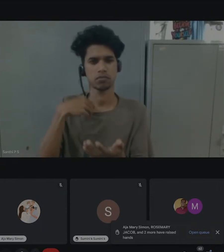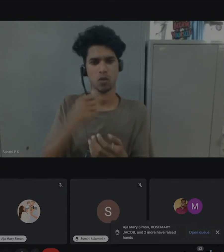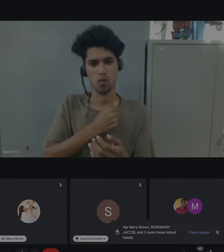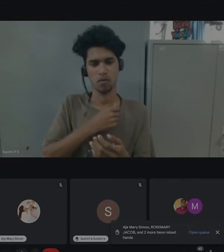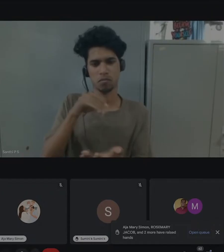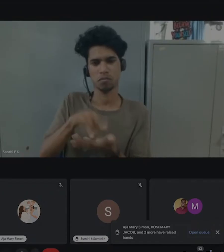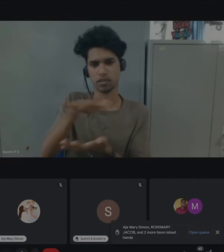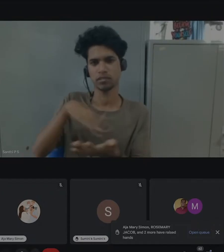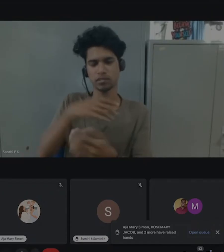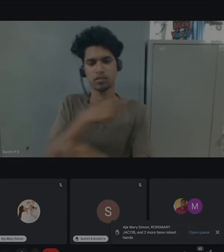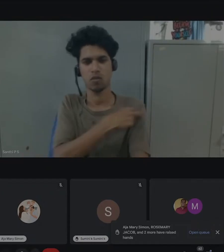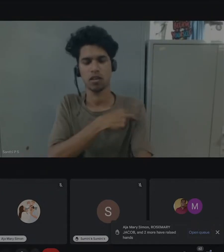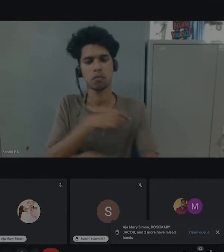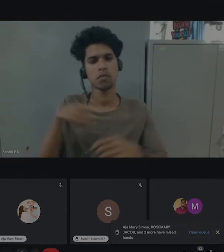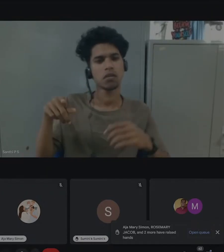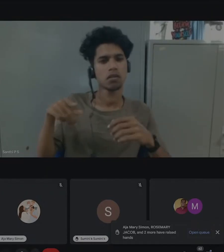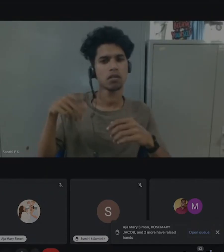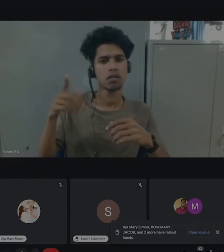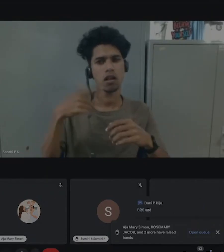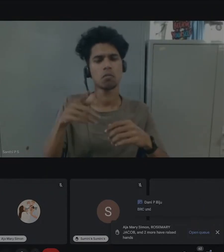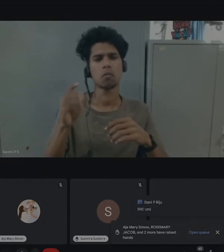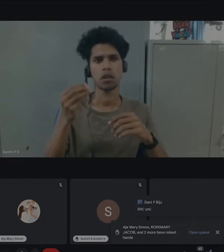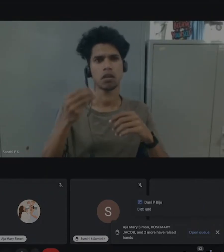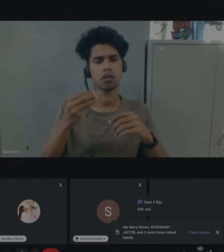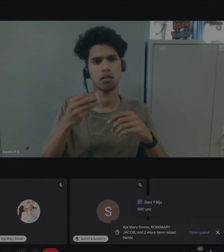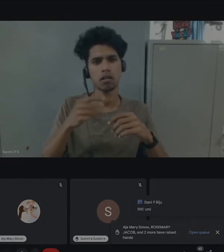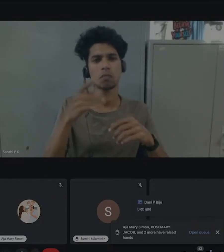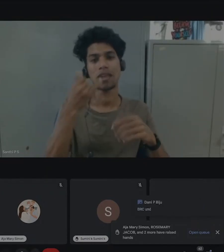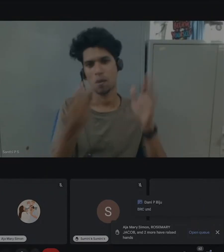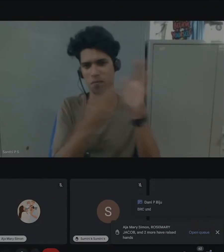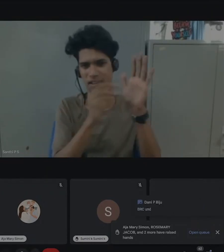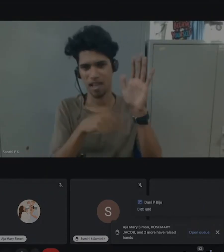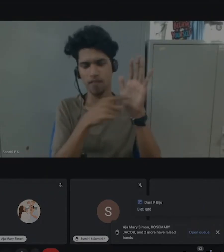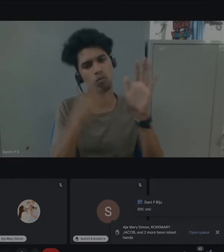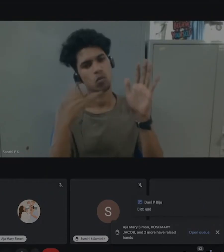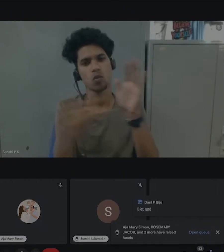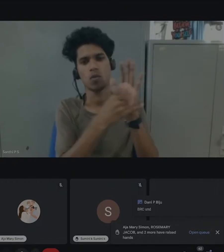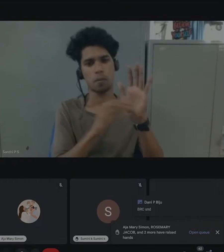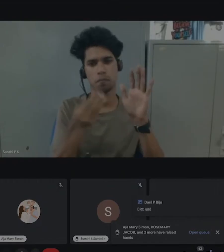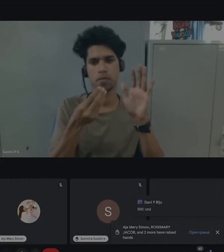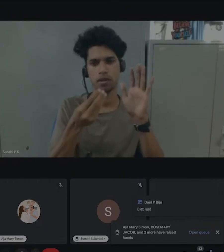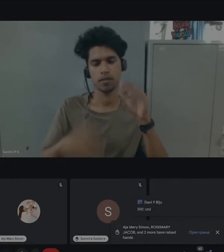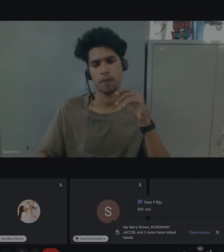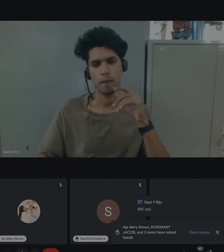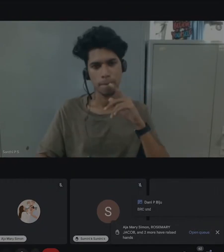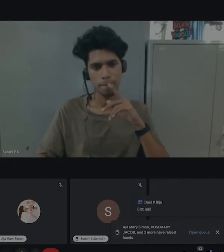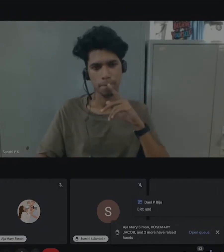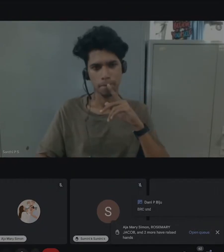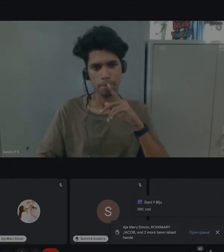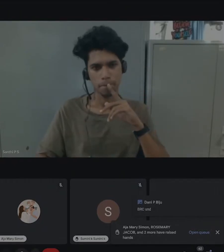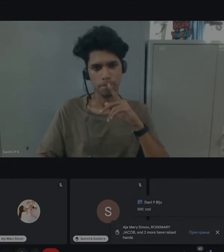റെഫർ ചെയ്യണം. ഈ നമ്പറിൽ ഒന്ന് വിളിക്കൂ. ഫസ്റ്റ് നമ്പർ സ്കീമിന്റെ നമ്പർ വിളിച്ചാല് ഡീറ്റെയിൽസ് പറഞ്ഞു